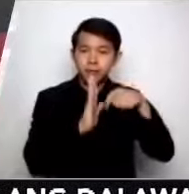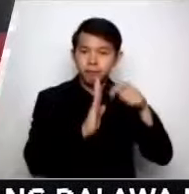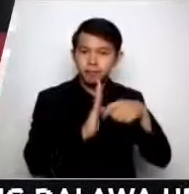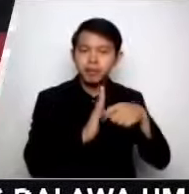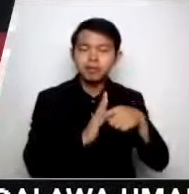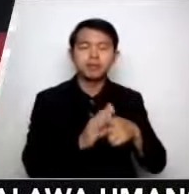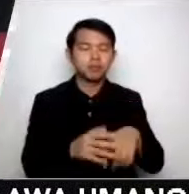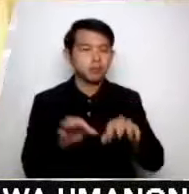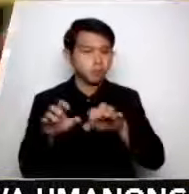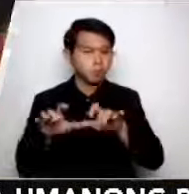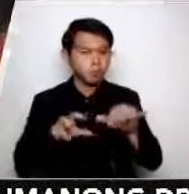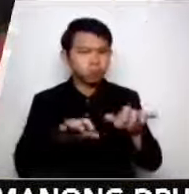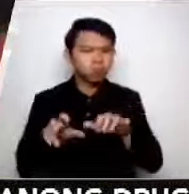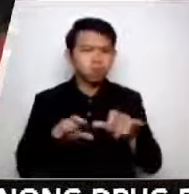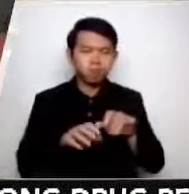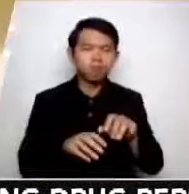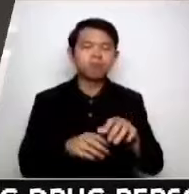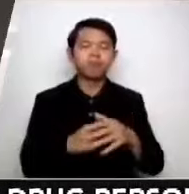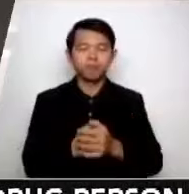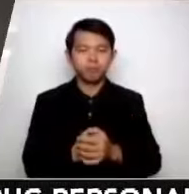Fur Elise.